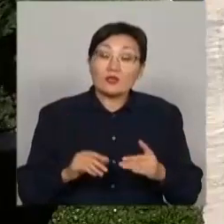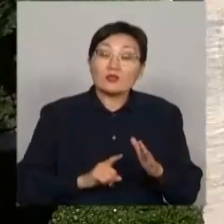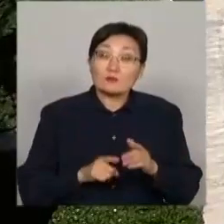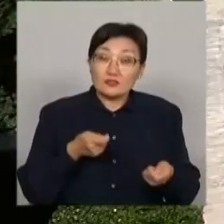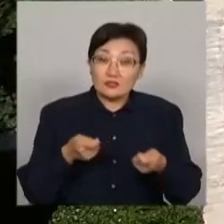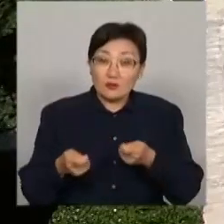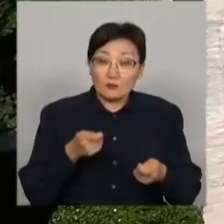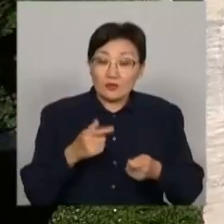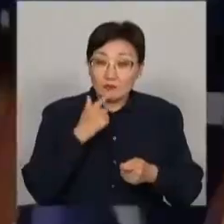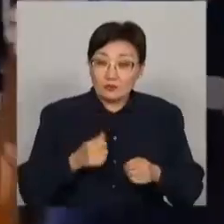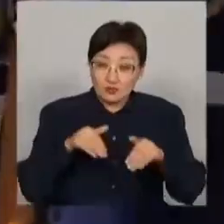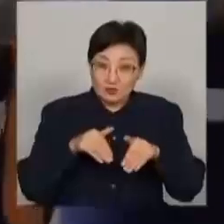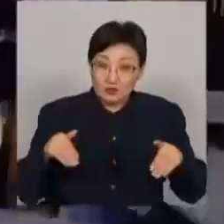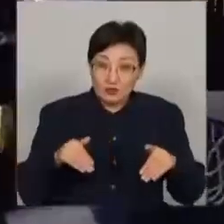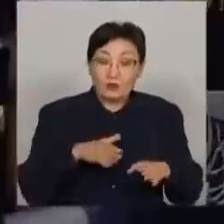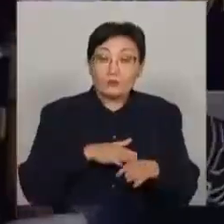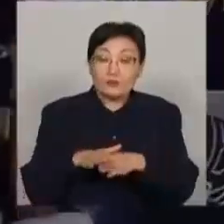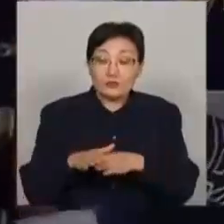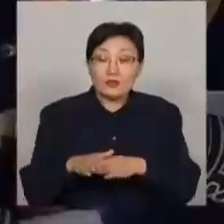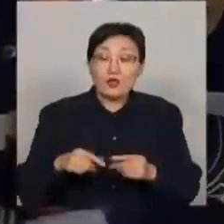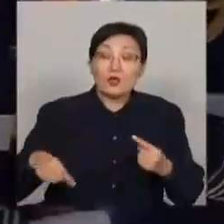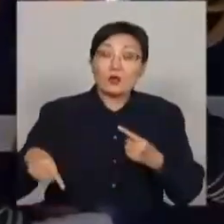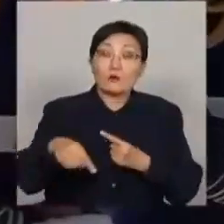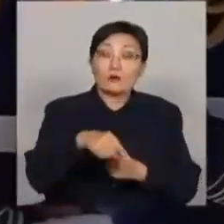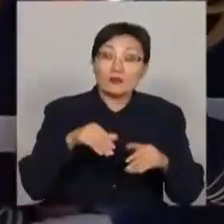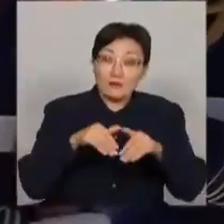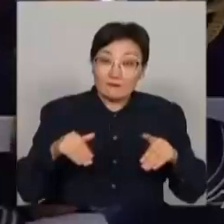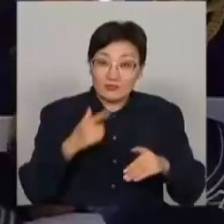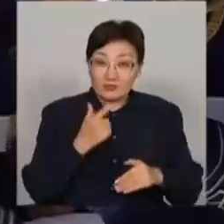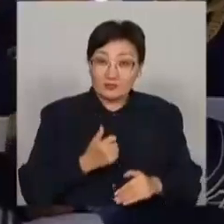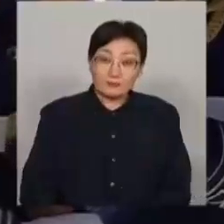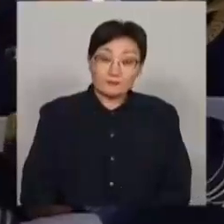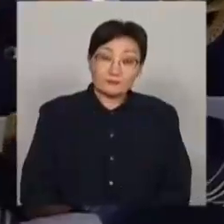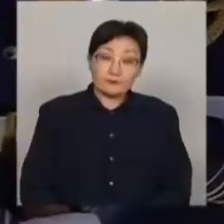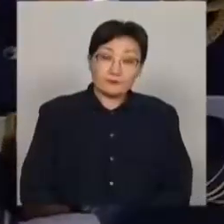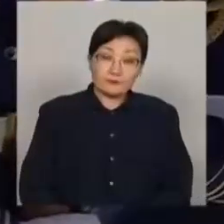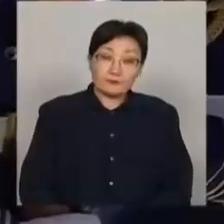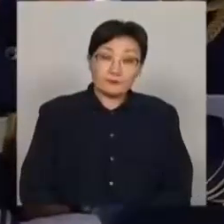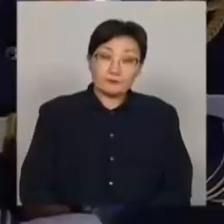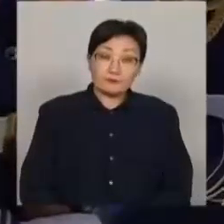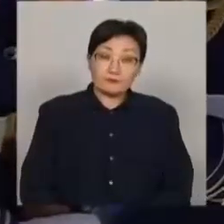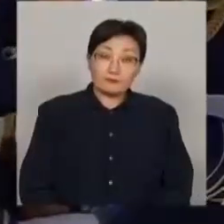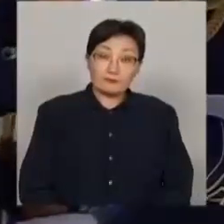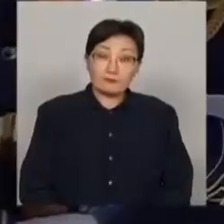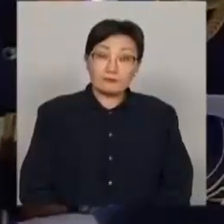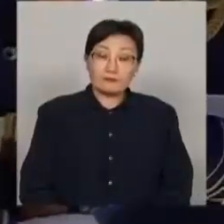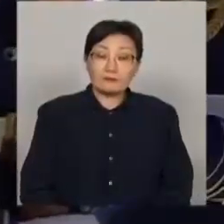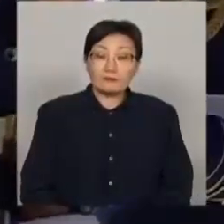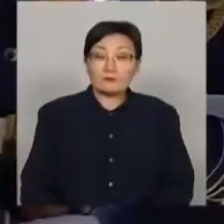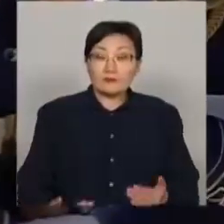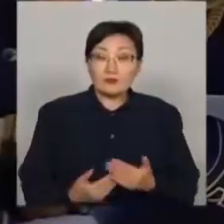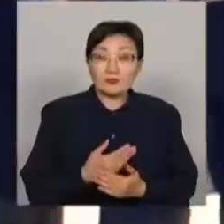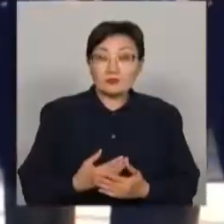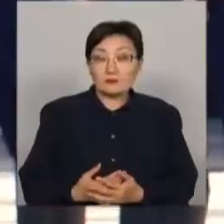роты почетного караула и совершили обход строя военных. Жанап Казахстан Республикасының